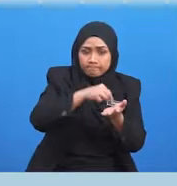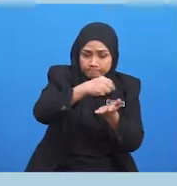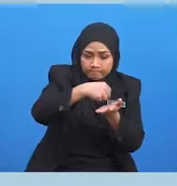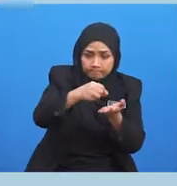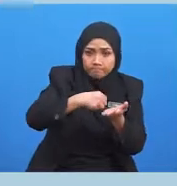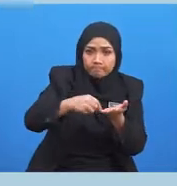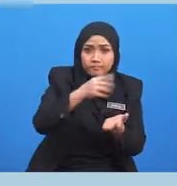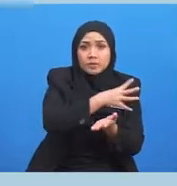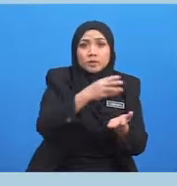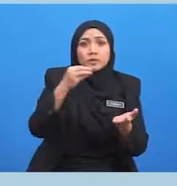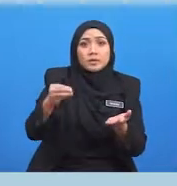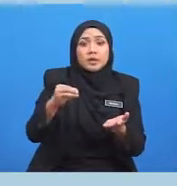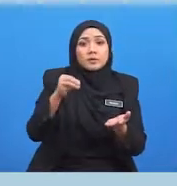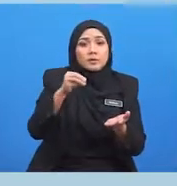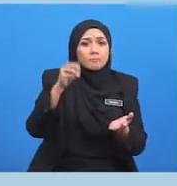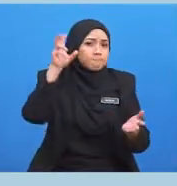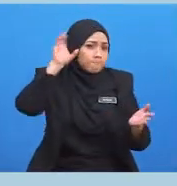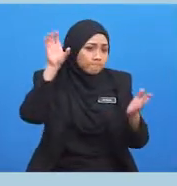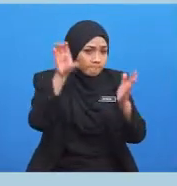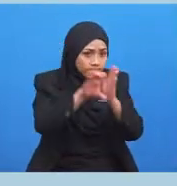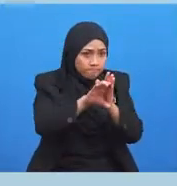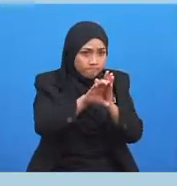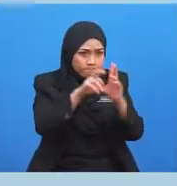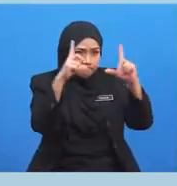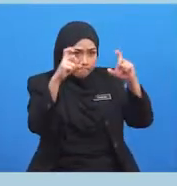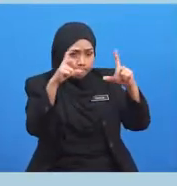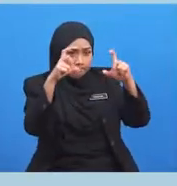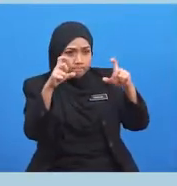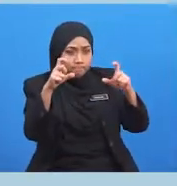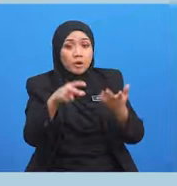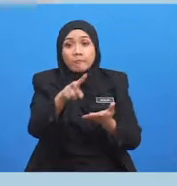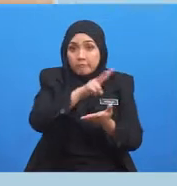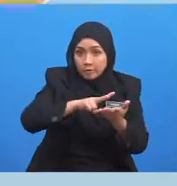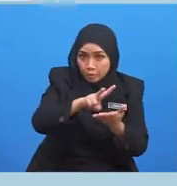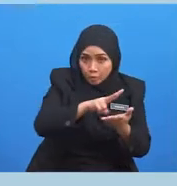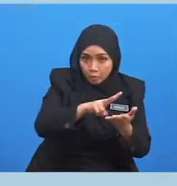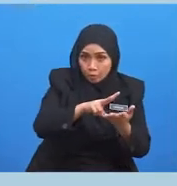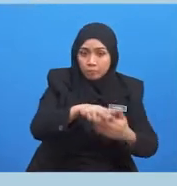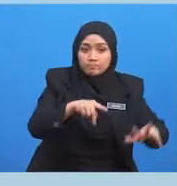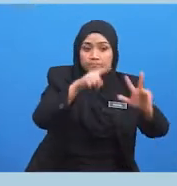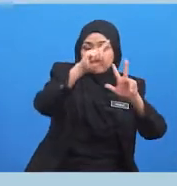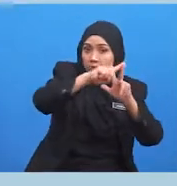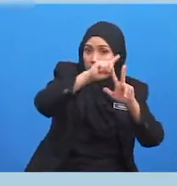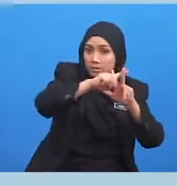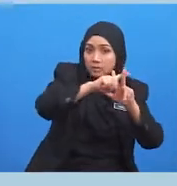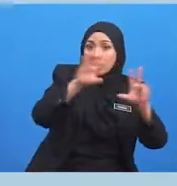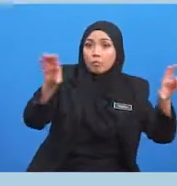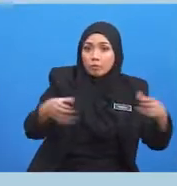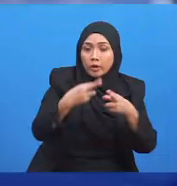dan ambil gambar atau video. Yang ketiga, buat rumusan